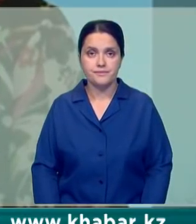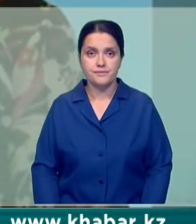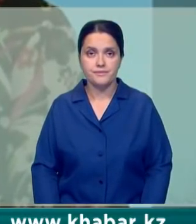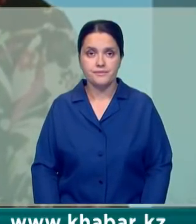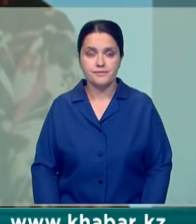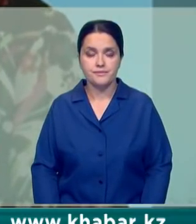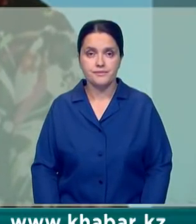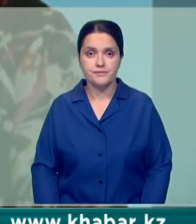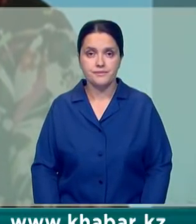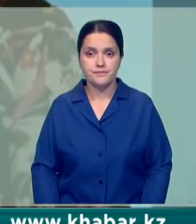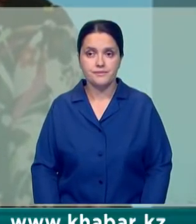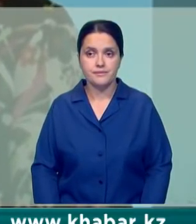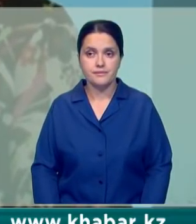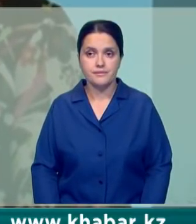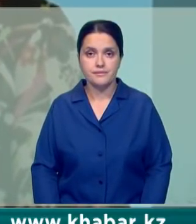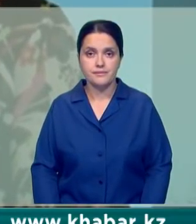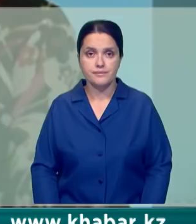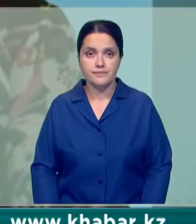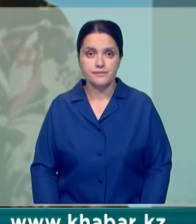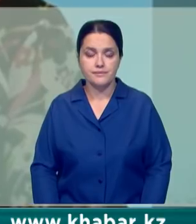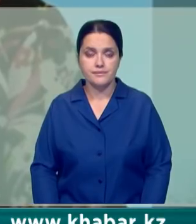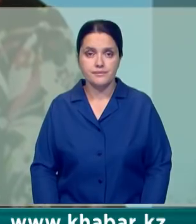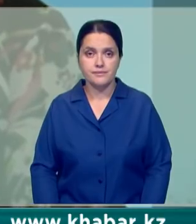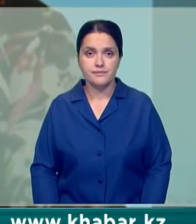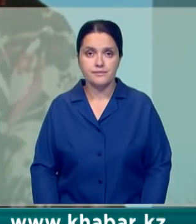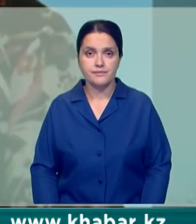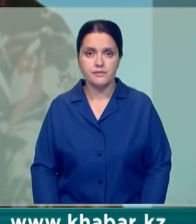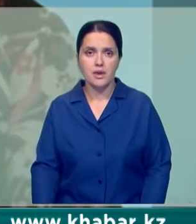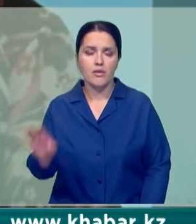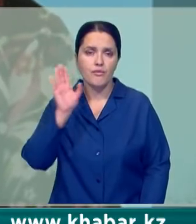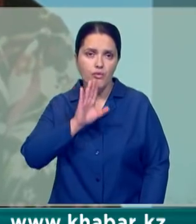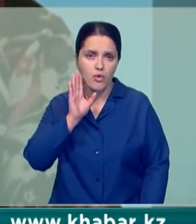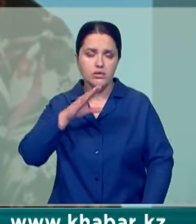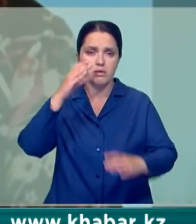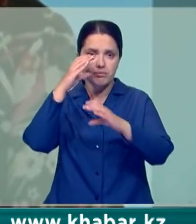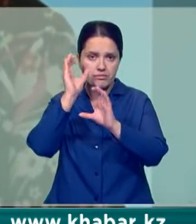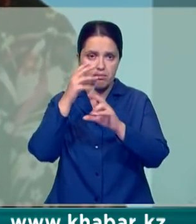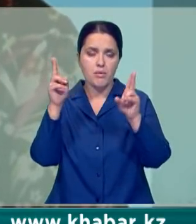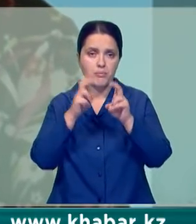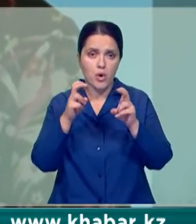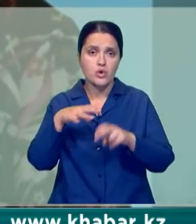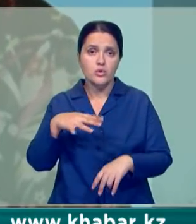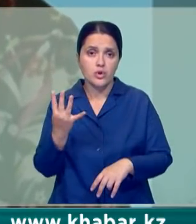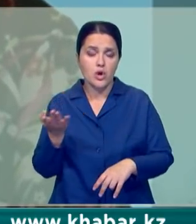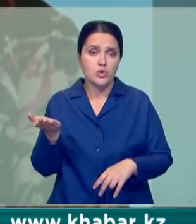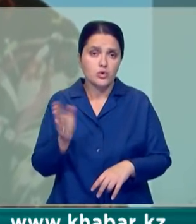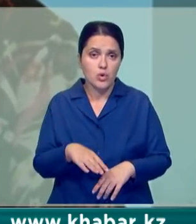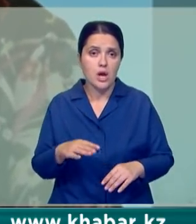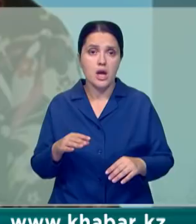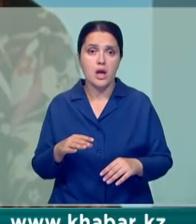воду сделал и уже где-то анализов 44 анализов далее из них было где-то 10